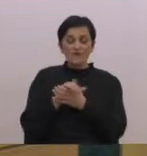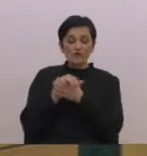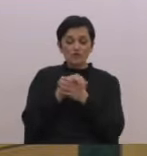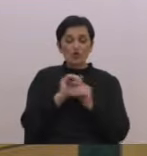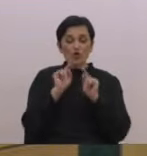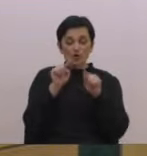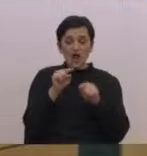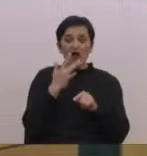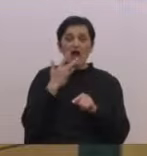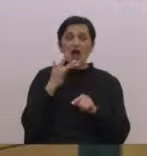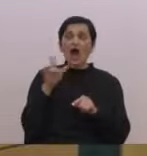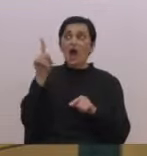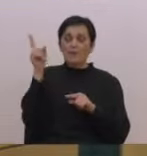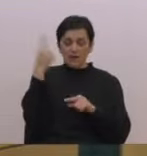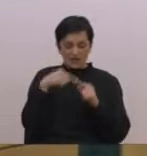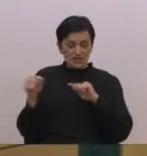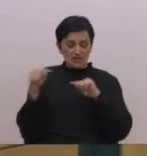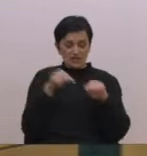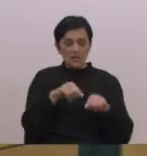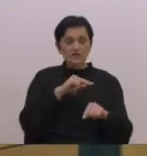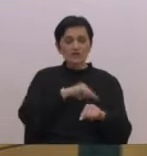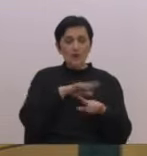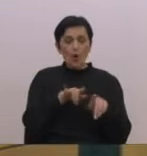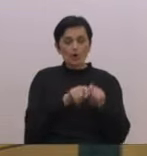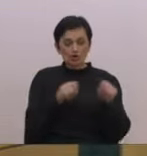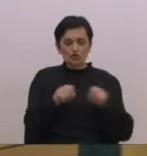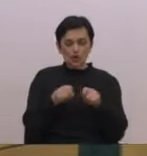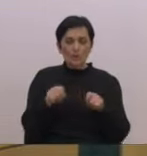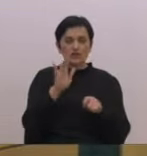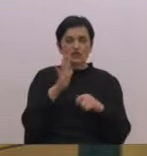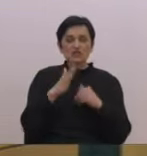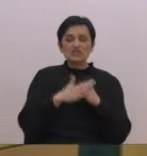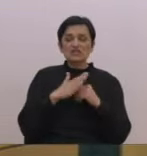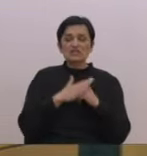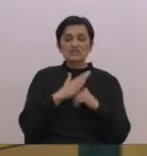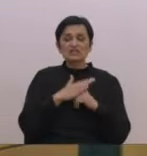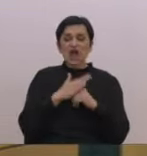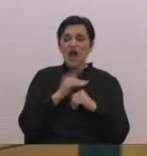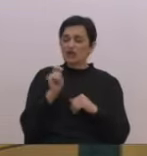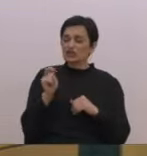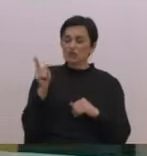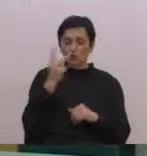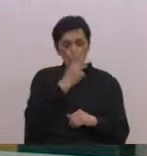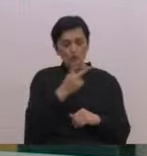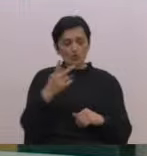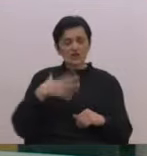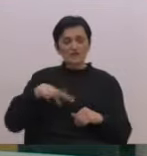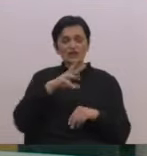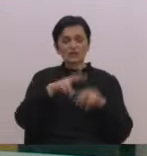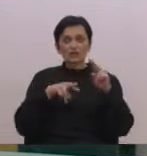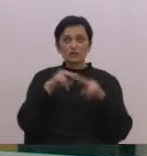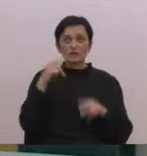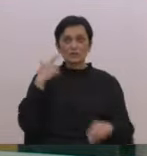dabrundebian emigrantebi rogor sheikneba samushavo adgilebi es ikneba sajeli ro uqurebt rogor shendeba kveqana